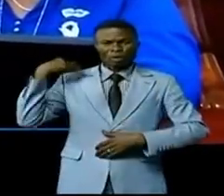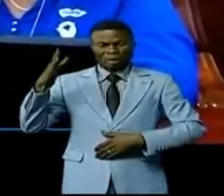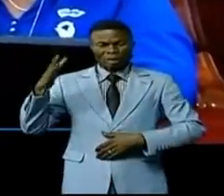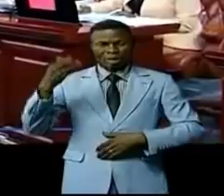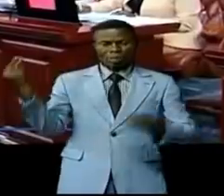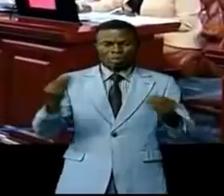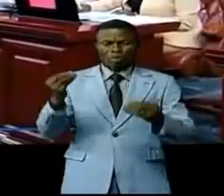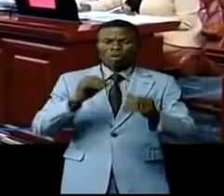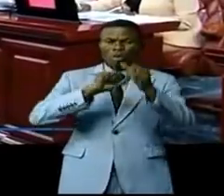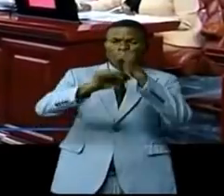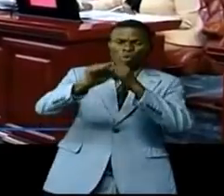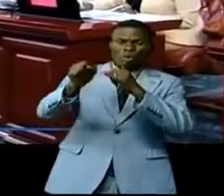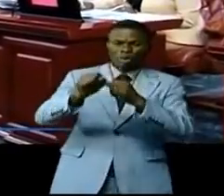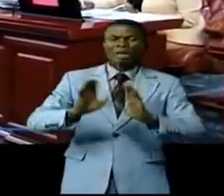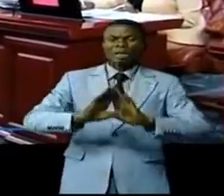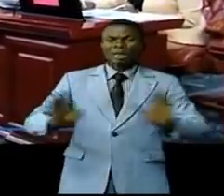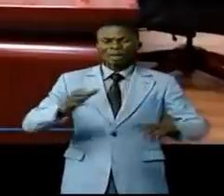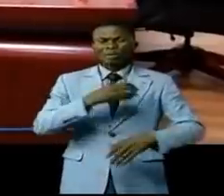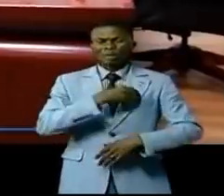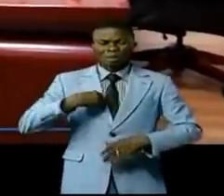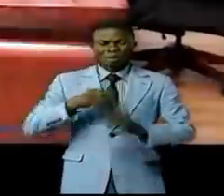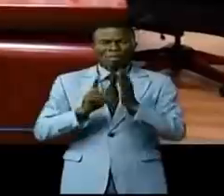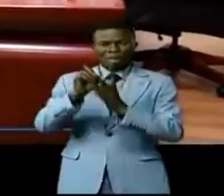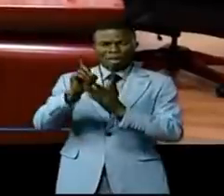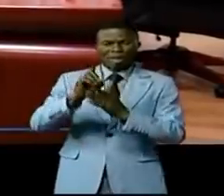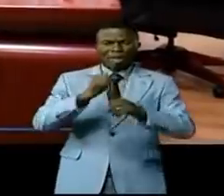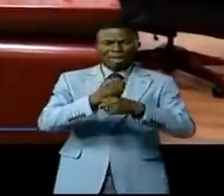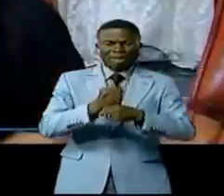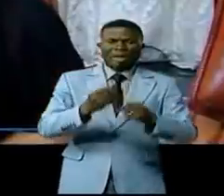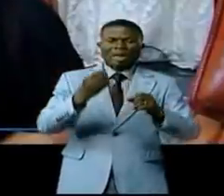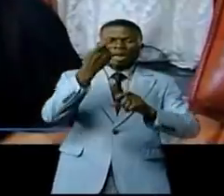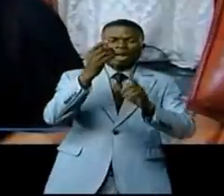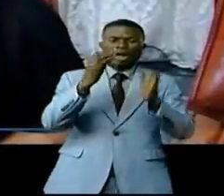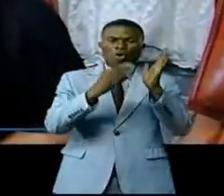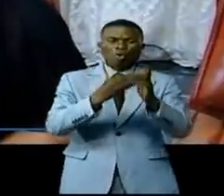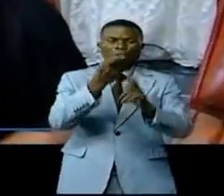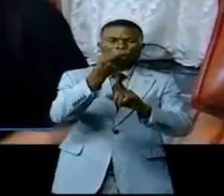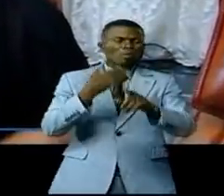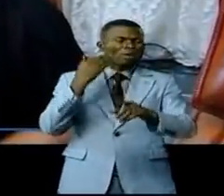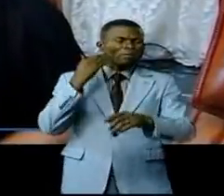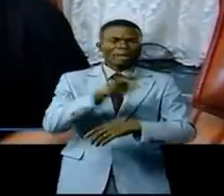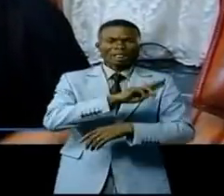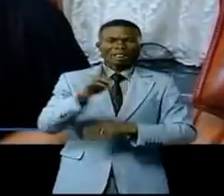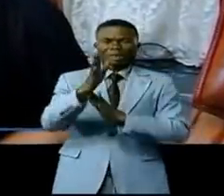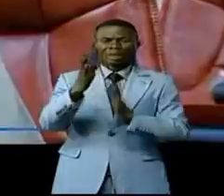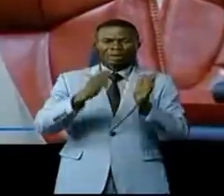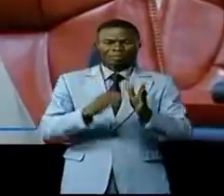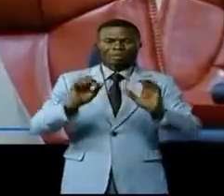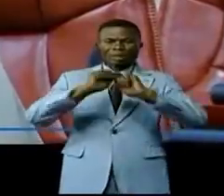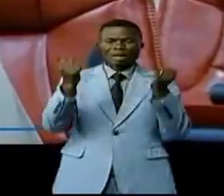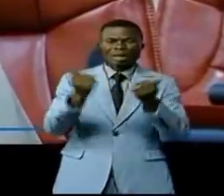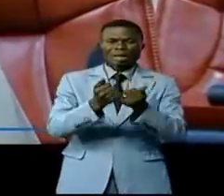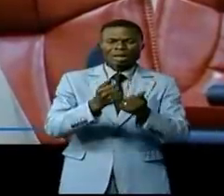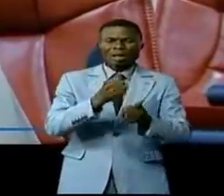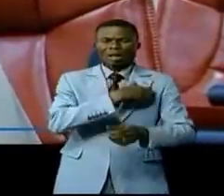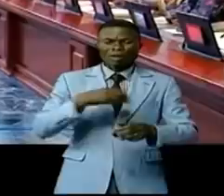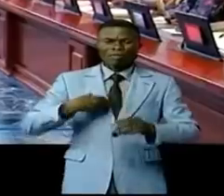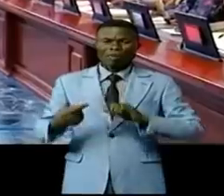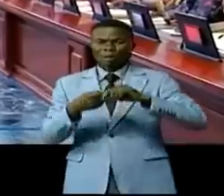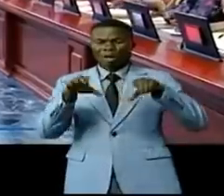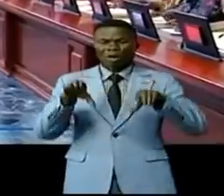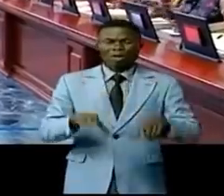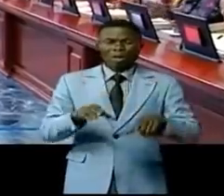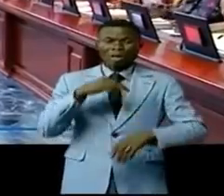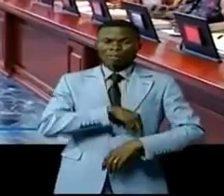de promouvoir les compétences féminines. Créée le 8 mars 2019, l'association Femmes d'exception du Congo a pour